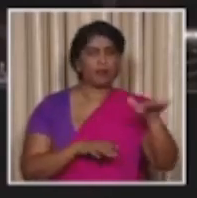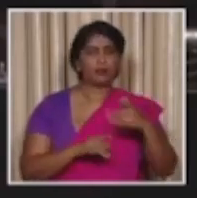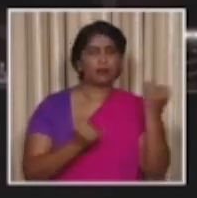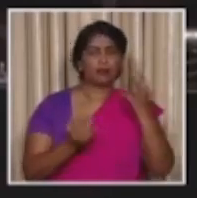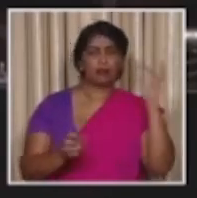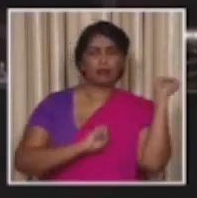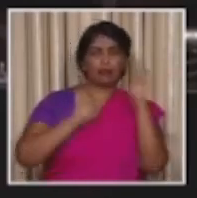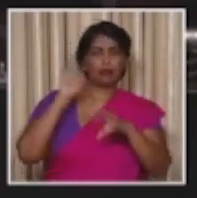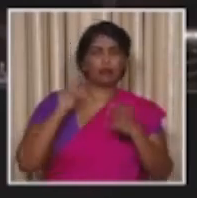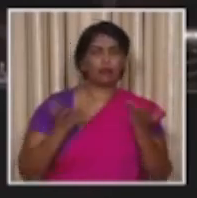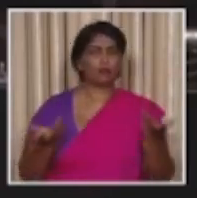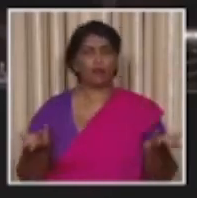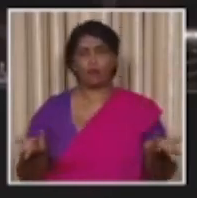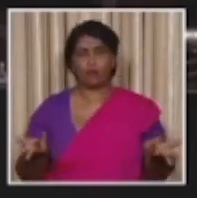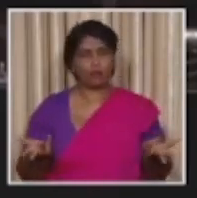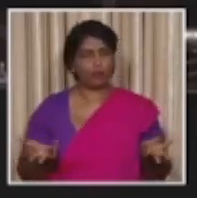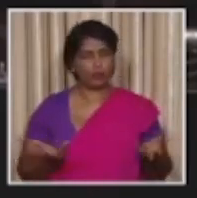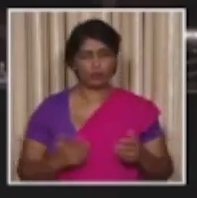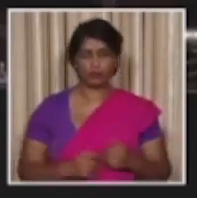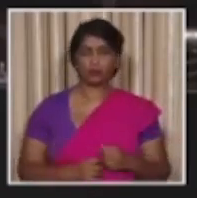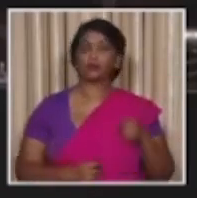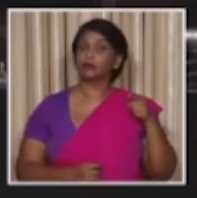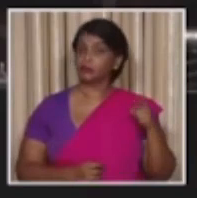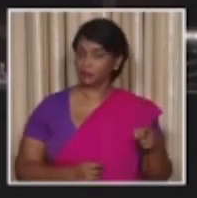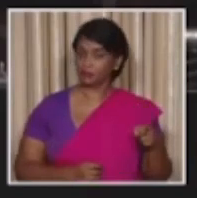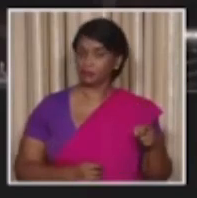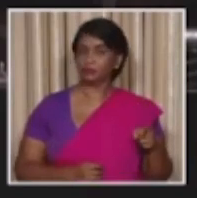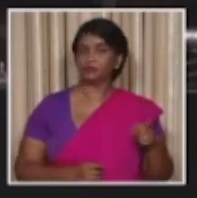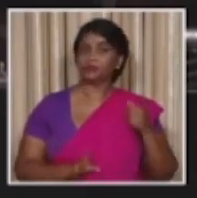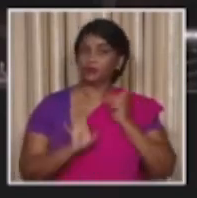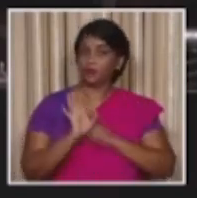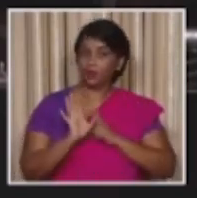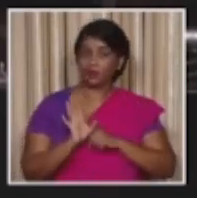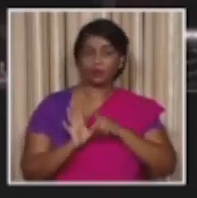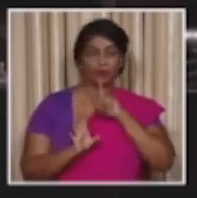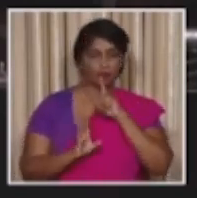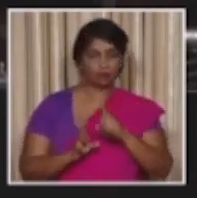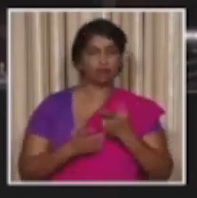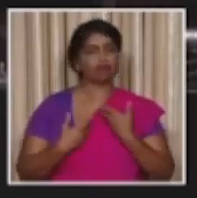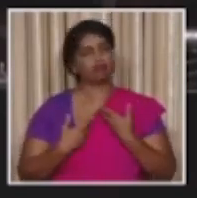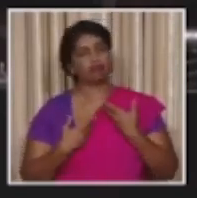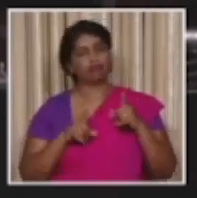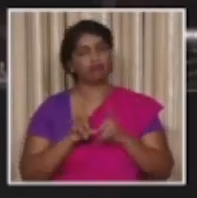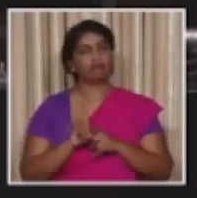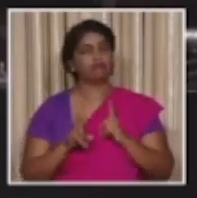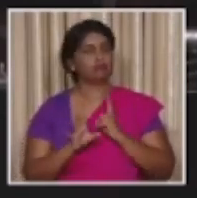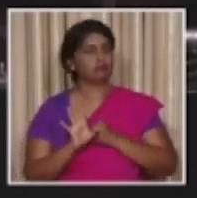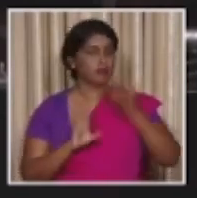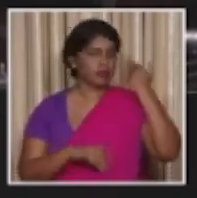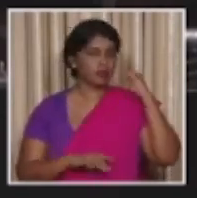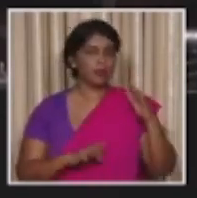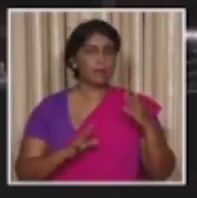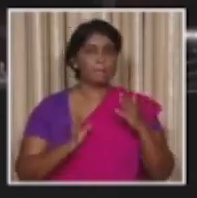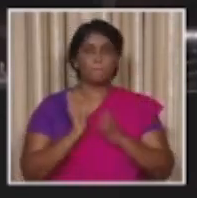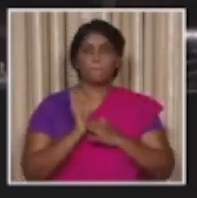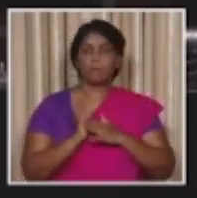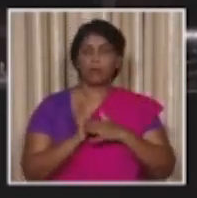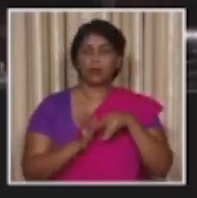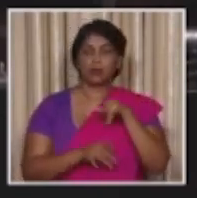කොහෙටද බැහැර කරන්න කියලා. එතකොට හැම වෙලාවෙම තිබ්බේ අපිට සිද්ධ වෙලා තිබ්බේ එදා මිලේනියම් සිටි